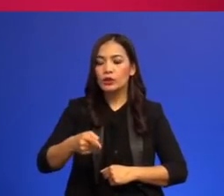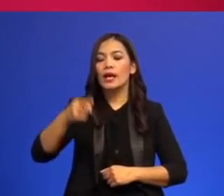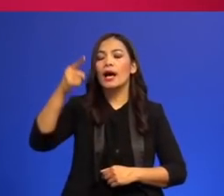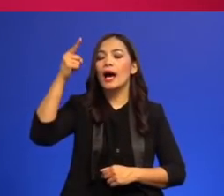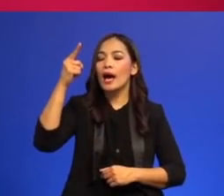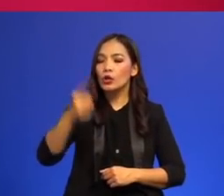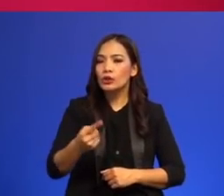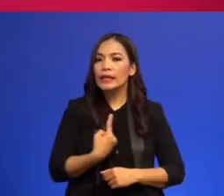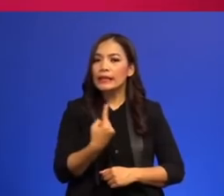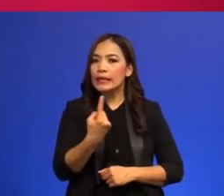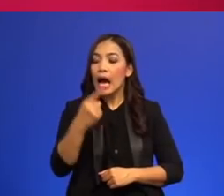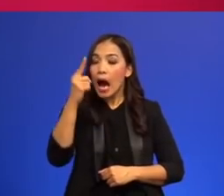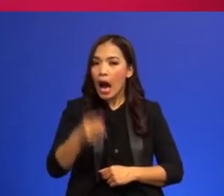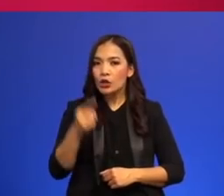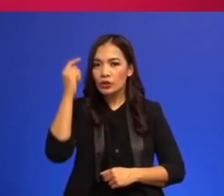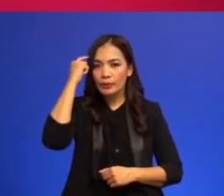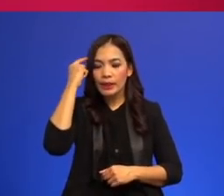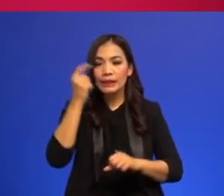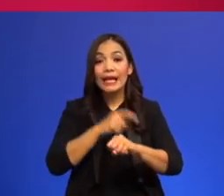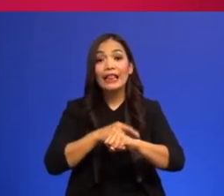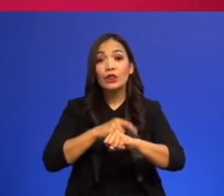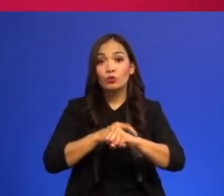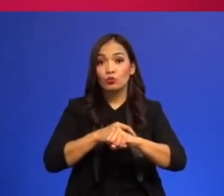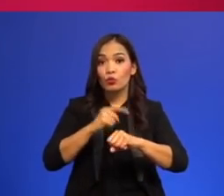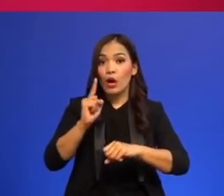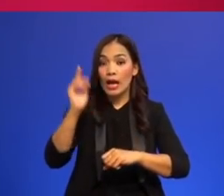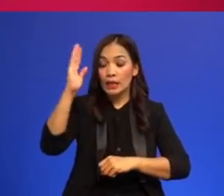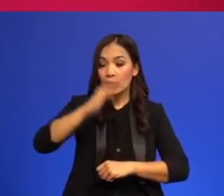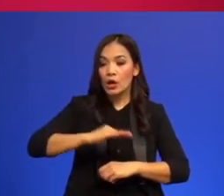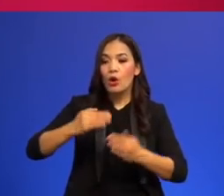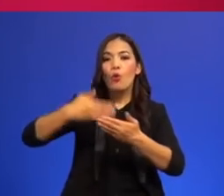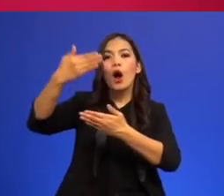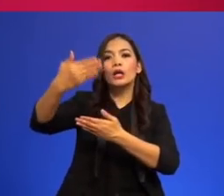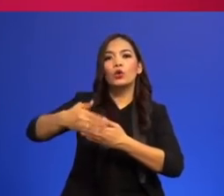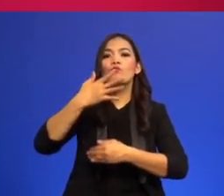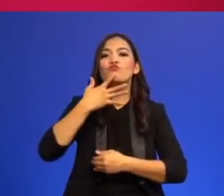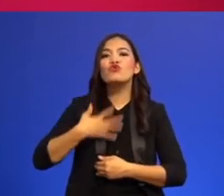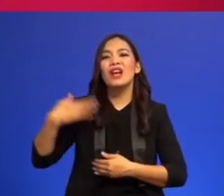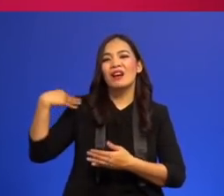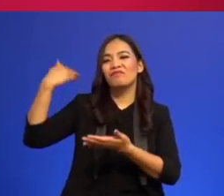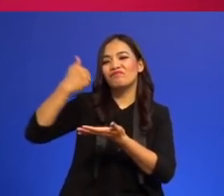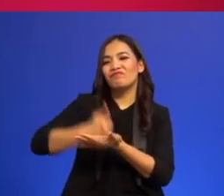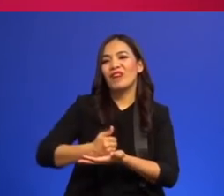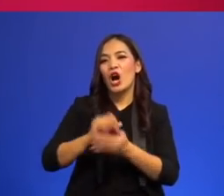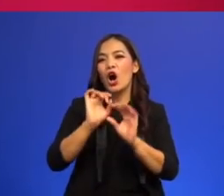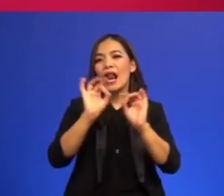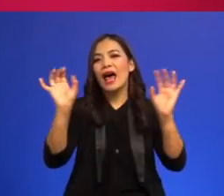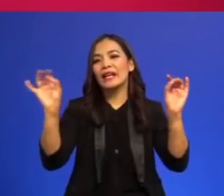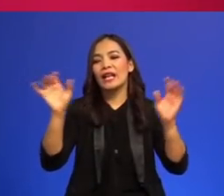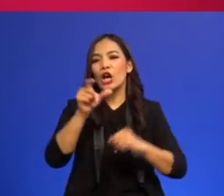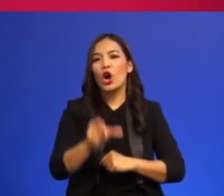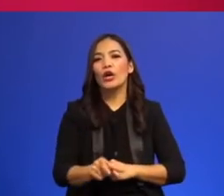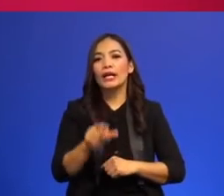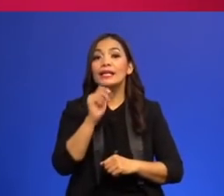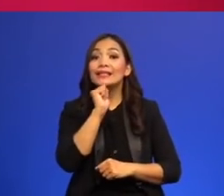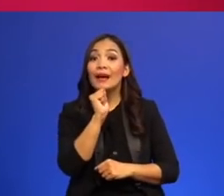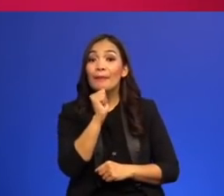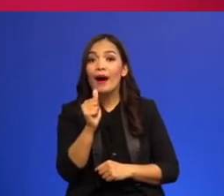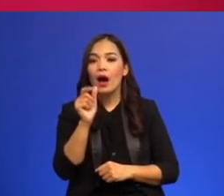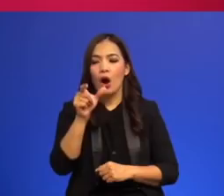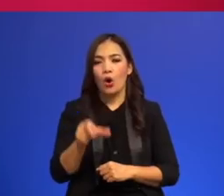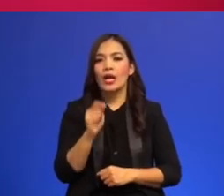mutlak kita harus berpikir bahwa suatu hari kelak kita akan memikul beban orang lain, dan beban itu adalah orang tua